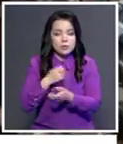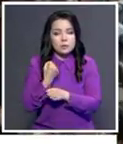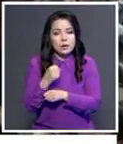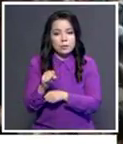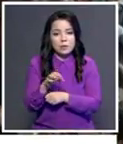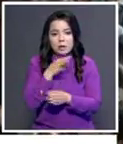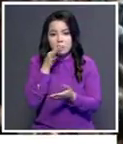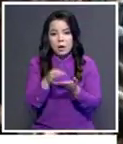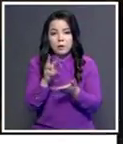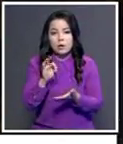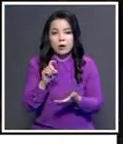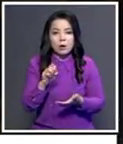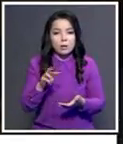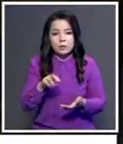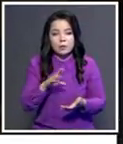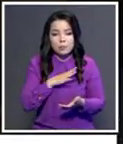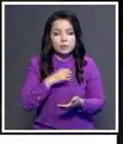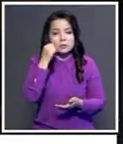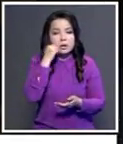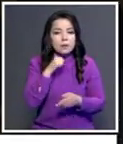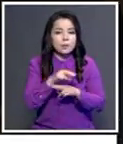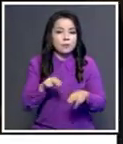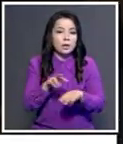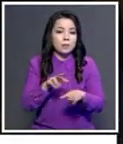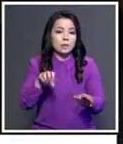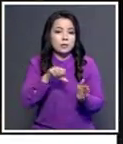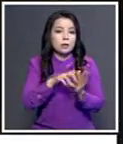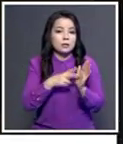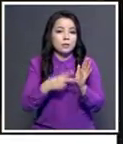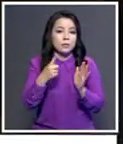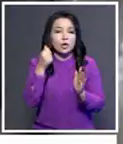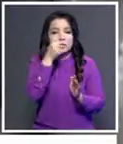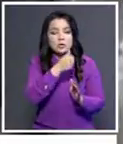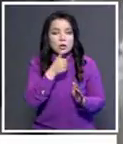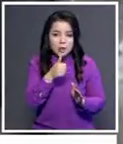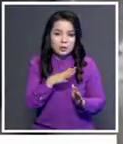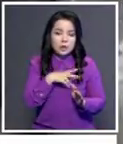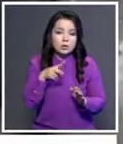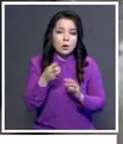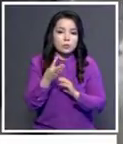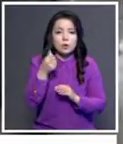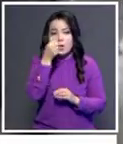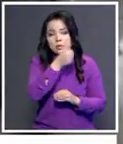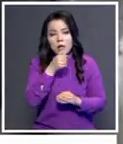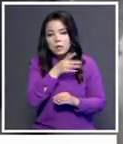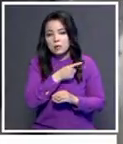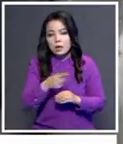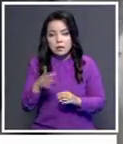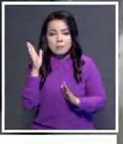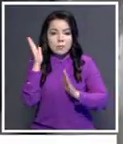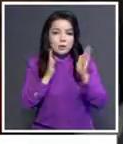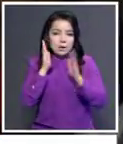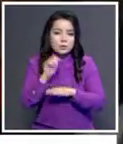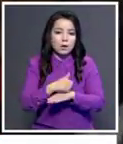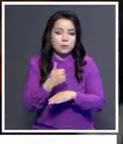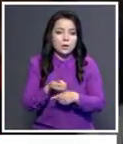жетті. Мохамад әлемдегі ең кәрі премьер-министр атанып отыр. Ол 1981 жылдан 2003 жылдар аралығындағы Малайзия